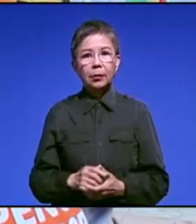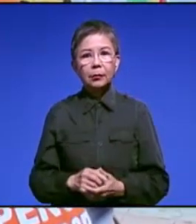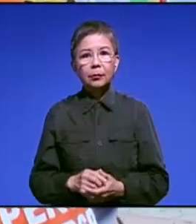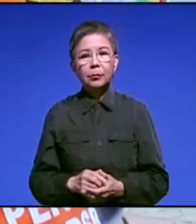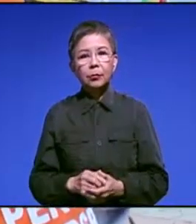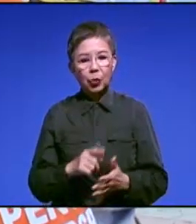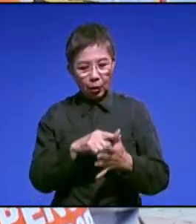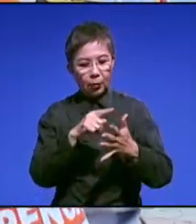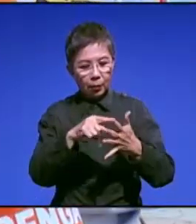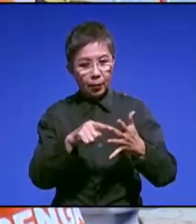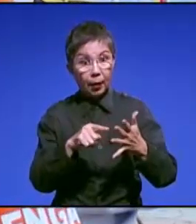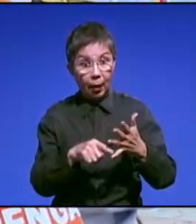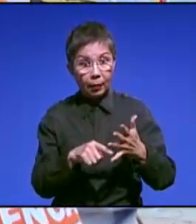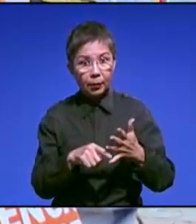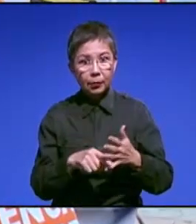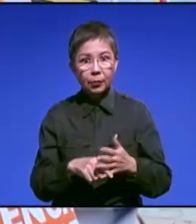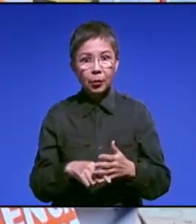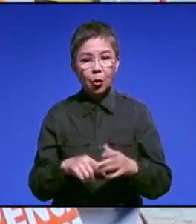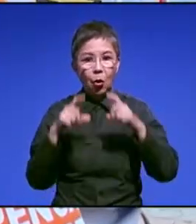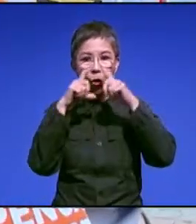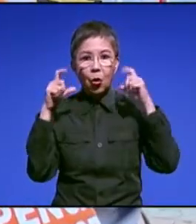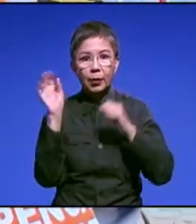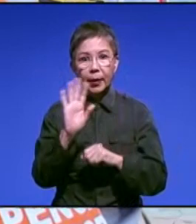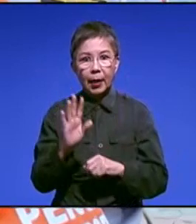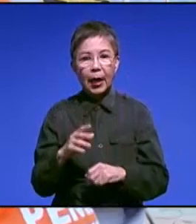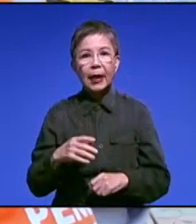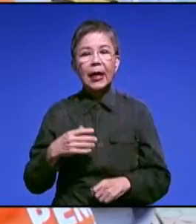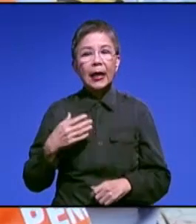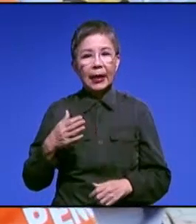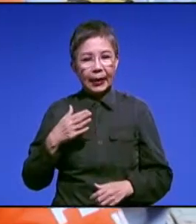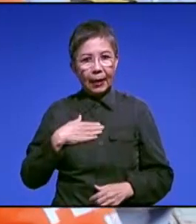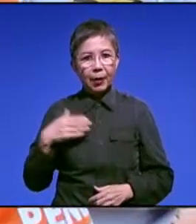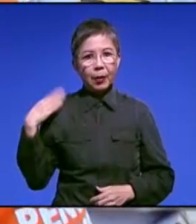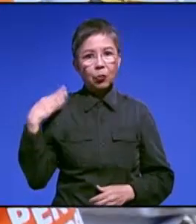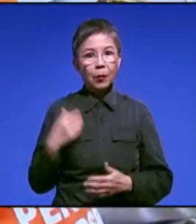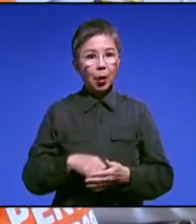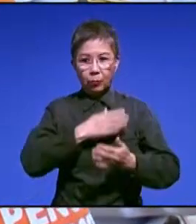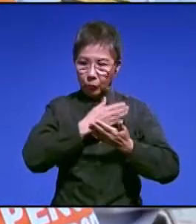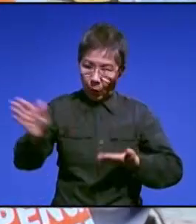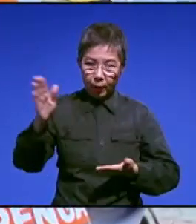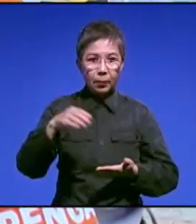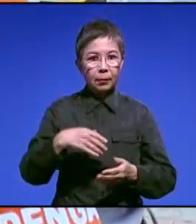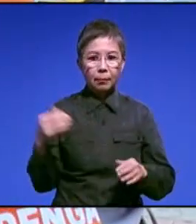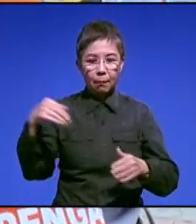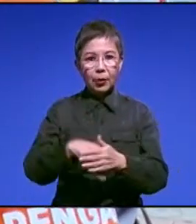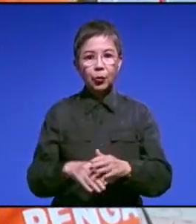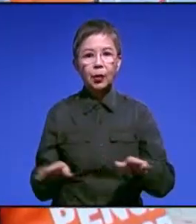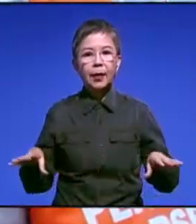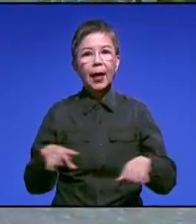terus orang yang tidak pakai masker itu kita Halo tidak boleh masuk area